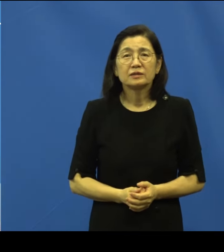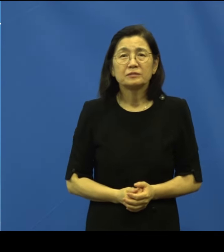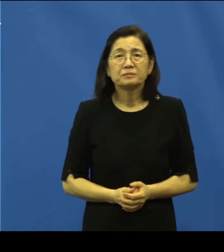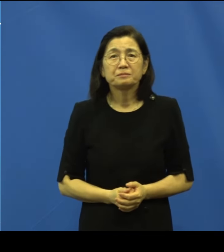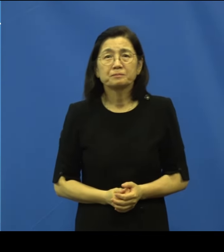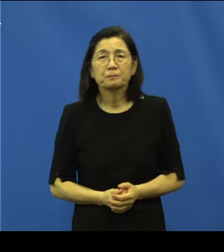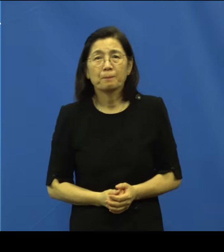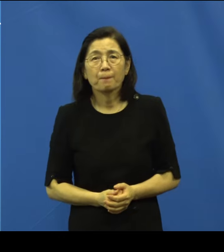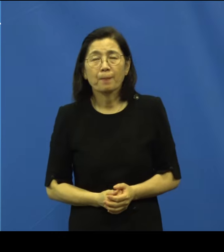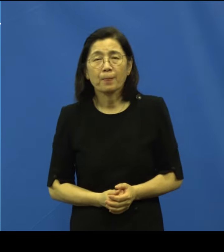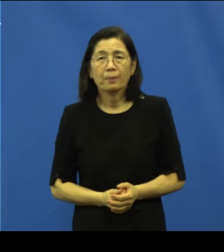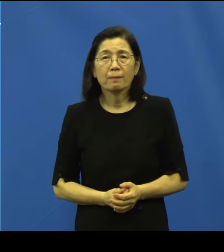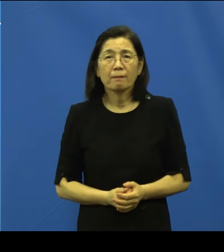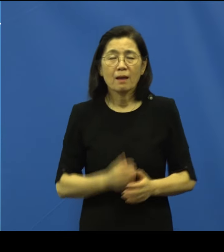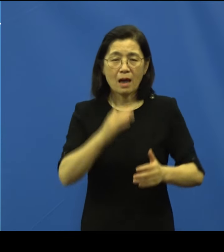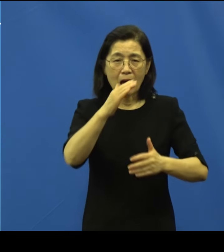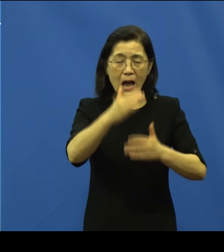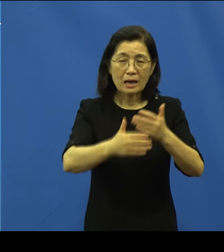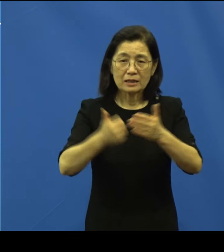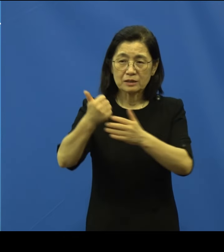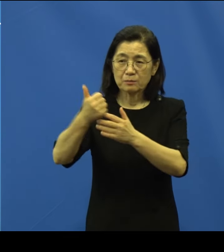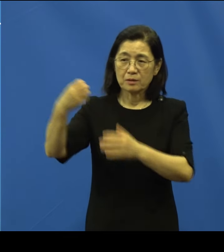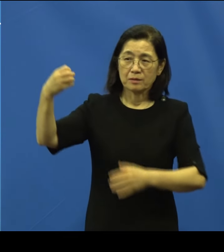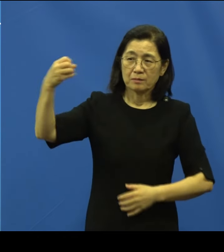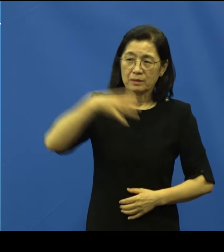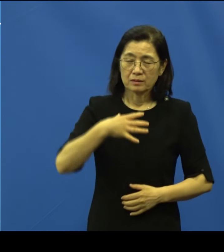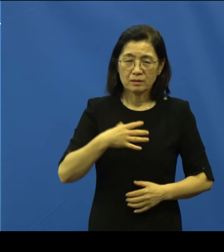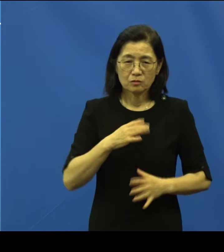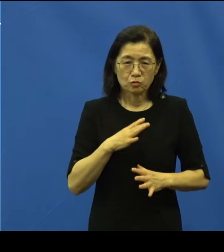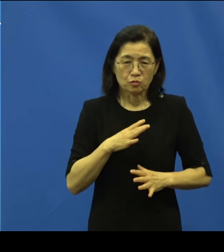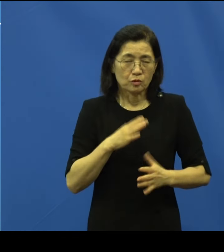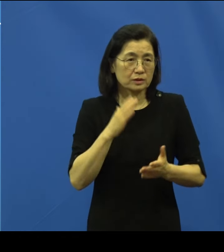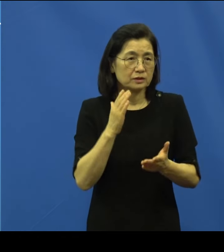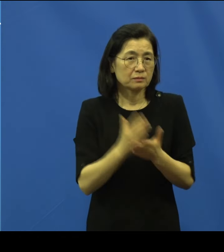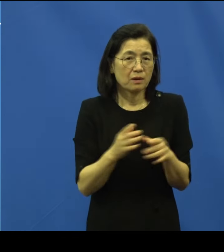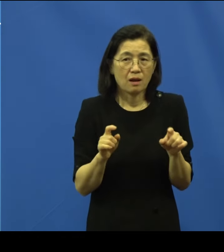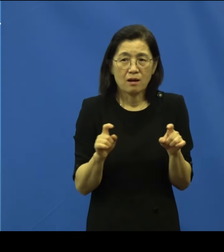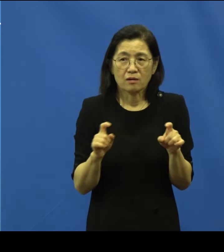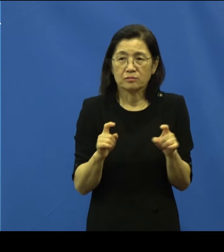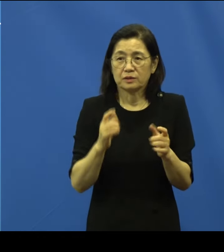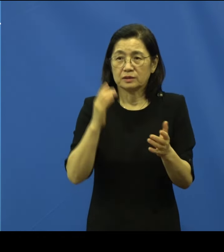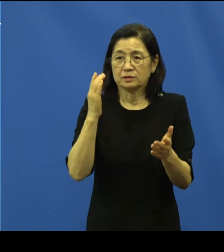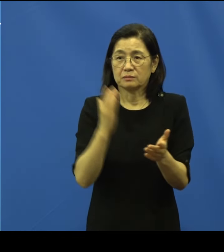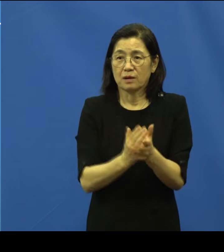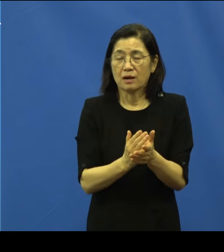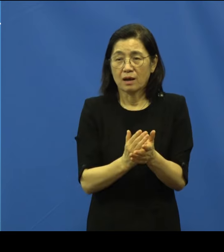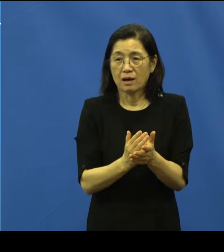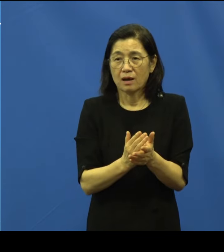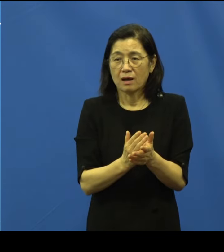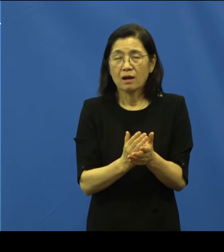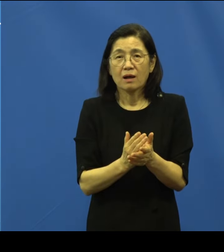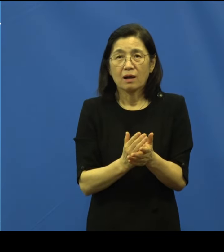여기 하나님이 이래요. 겁내지 마라, 두려워하지 말라, 떨지 말라, 놀라지 말라. 이 반복하는 거예요.